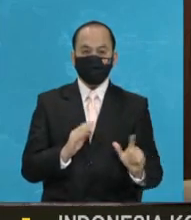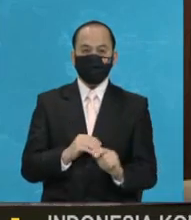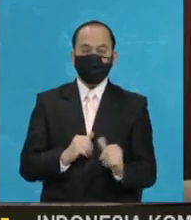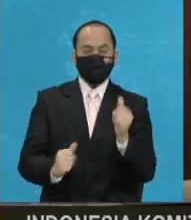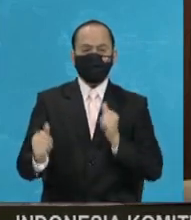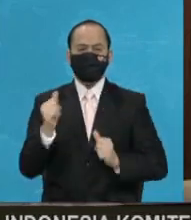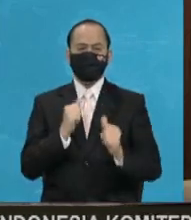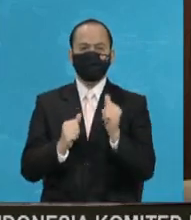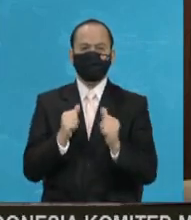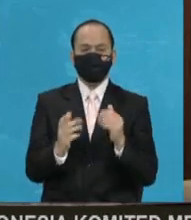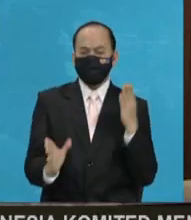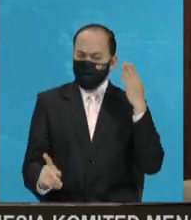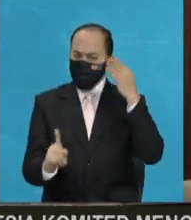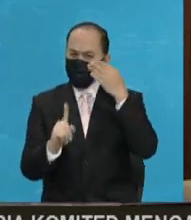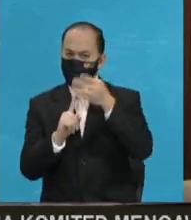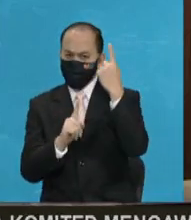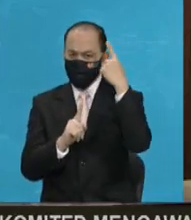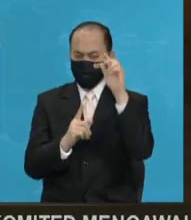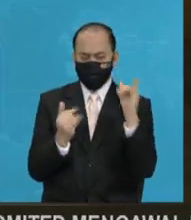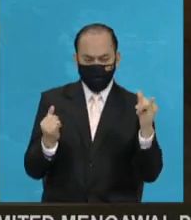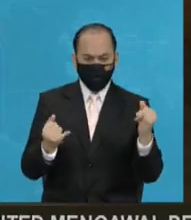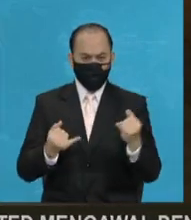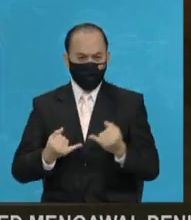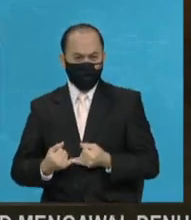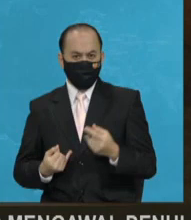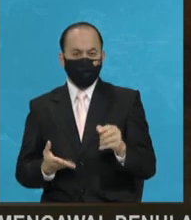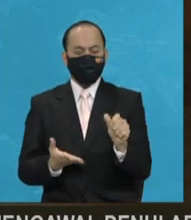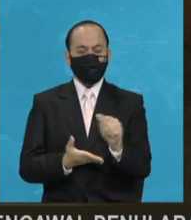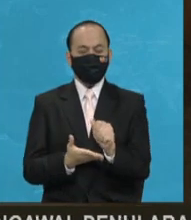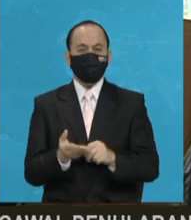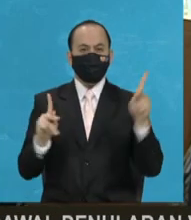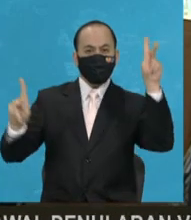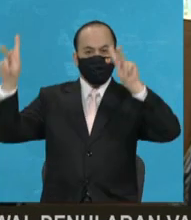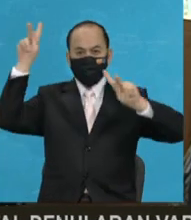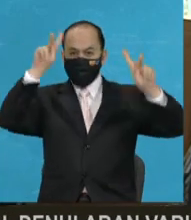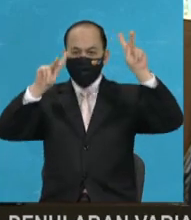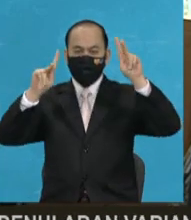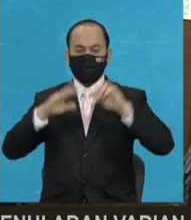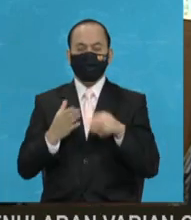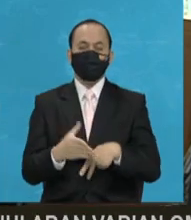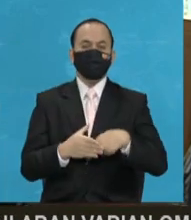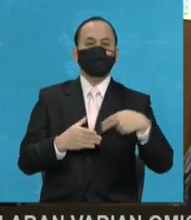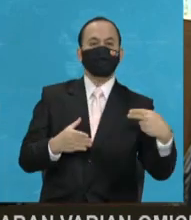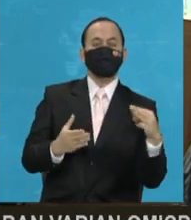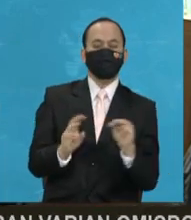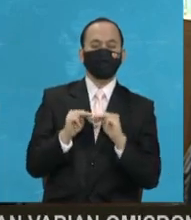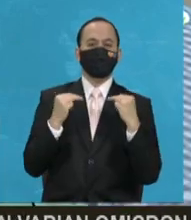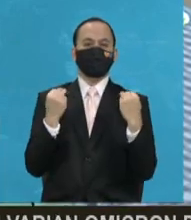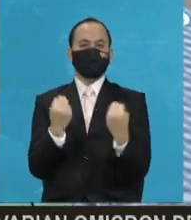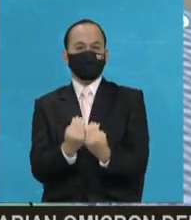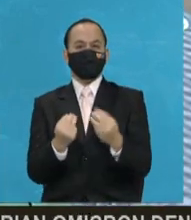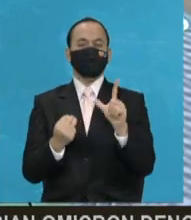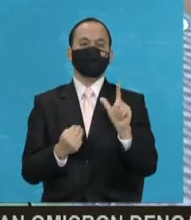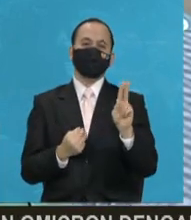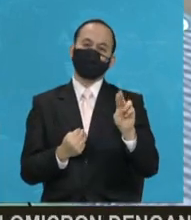Hai activity antara lain bertujuan bagi memperkenalkan industri seni kreatif yang dihasilkan oleh masyarakat di sekitarmu